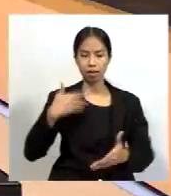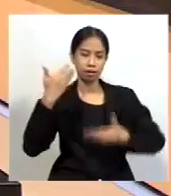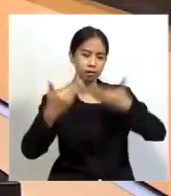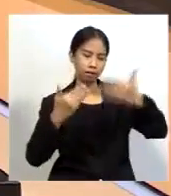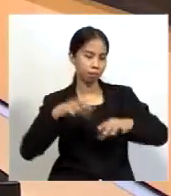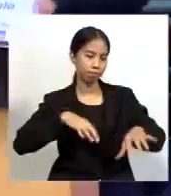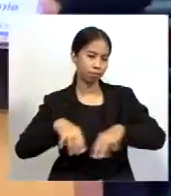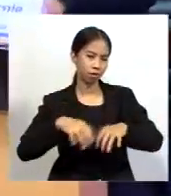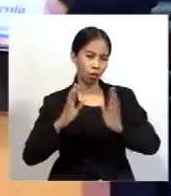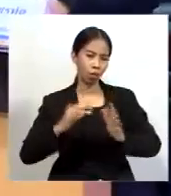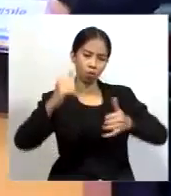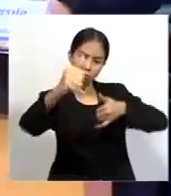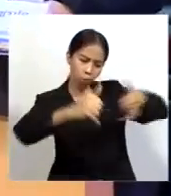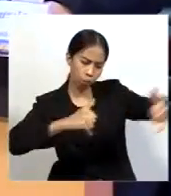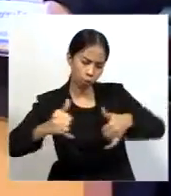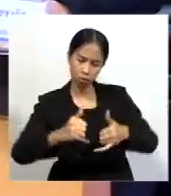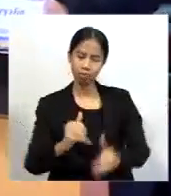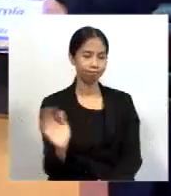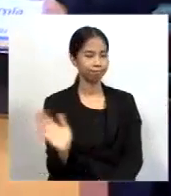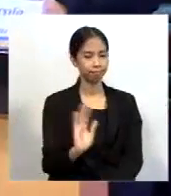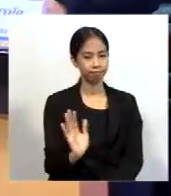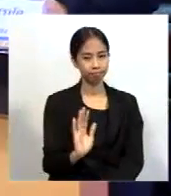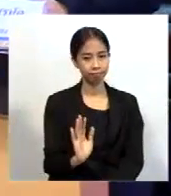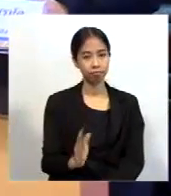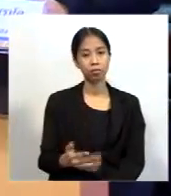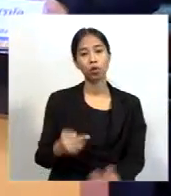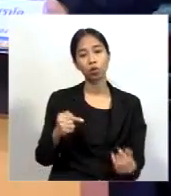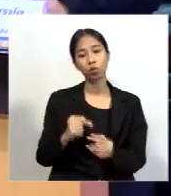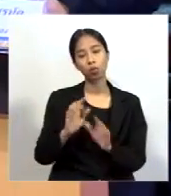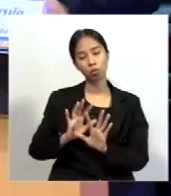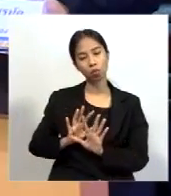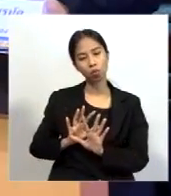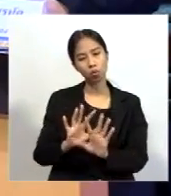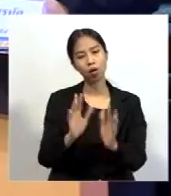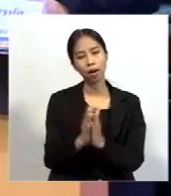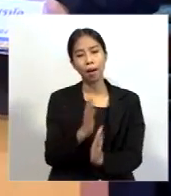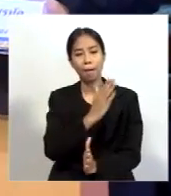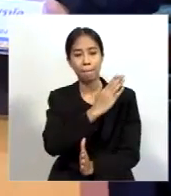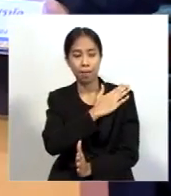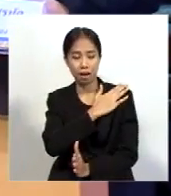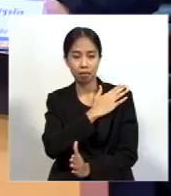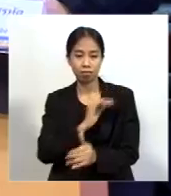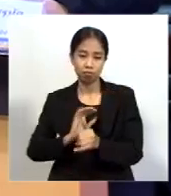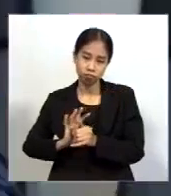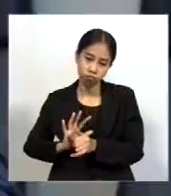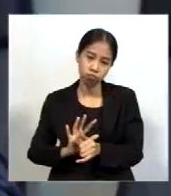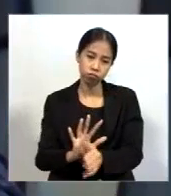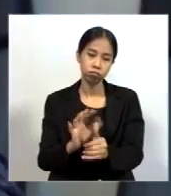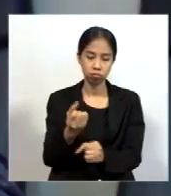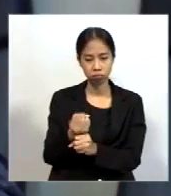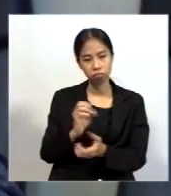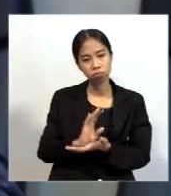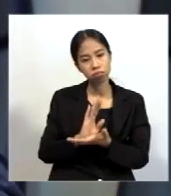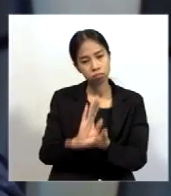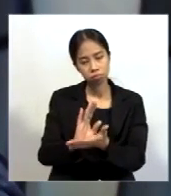ๆที่มีการรวมตัวของคนจำนวนมากทั้งที่พิธีแห่พระพุทธสิหิงค์ให้ประชาชนส่งน้ำพิธีทำบุญตักบา